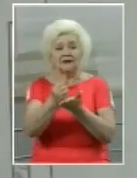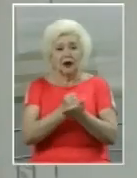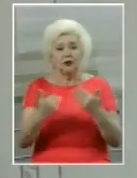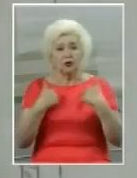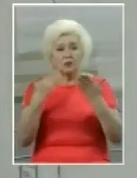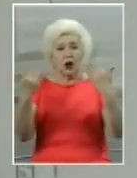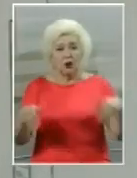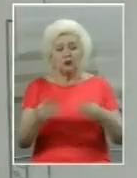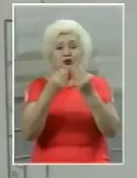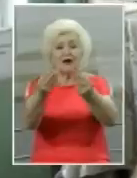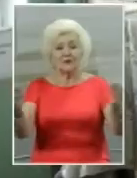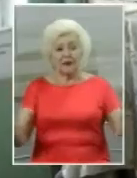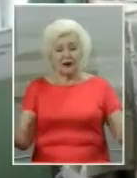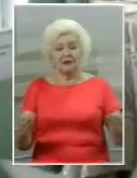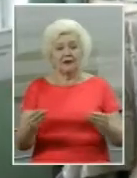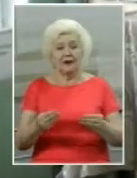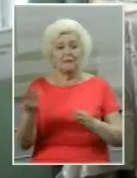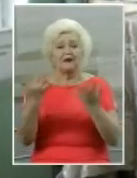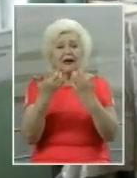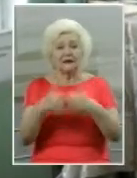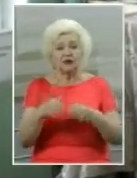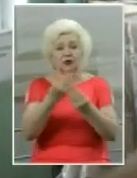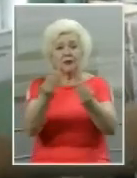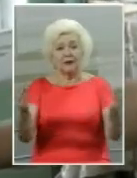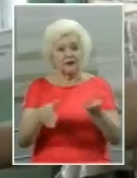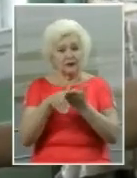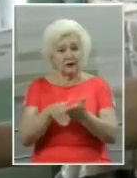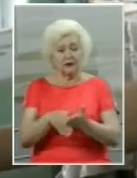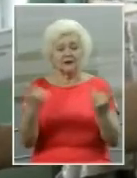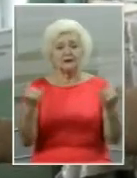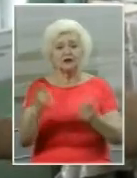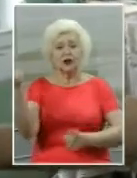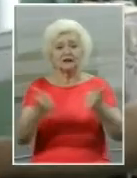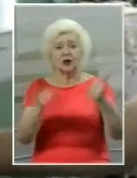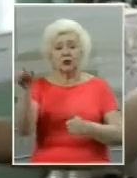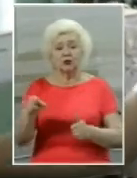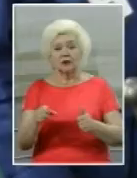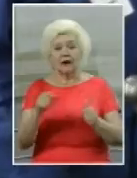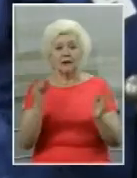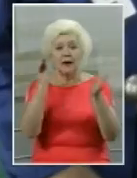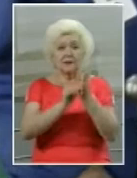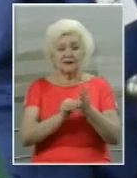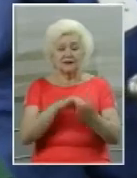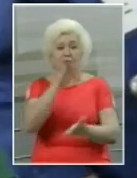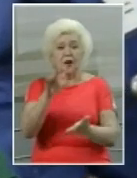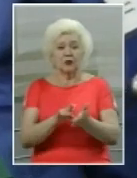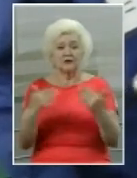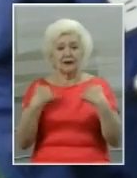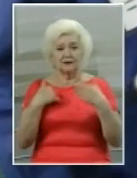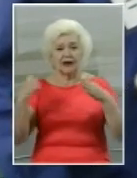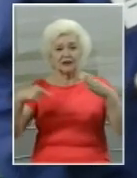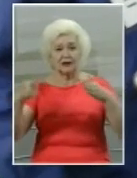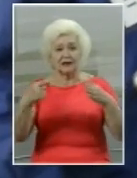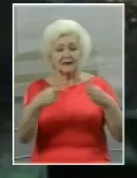їм вже видали, інструмент ми їм вже видали. Зараз конкурсант виставляє по центру наші